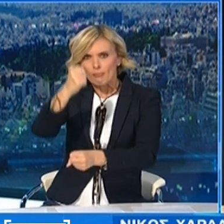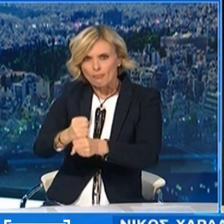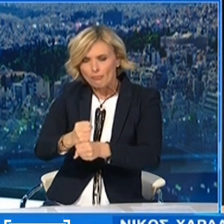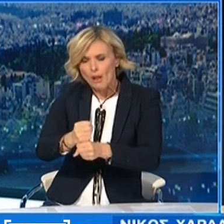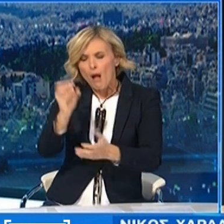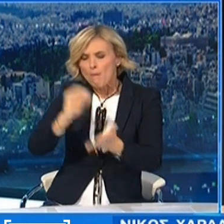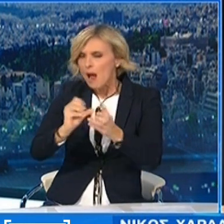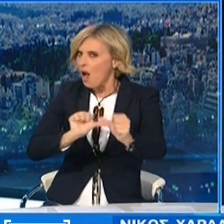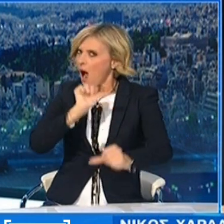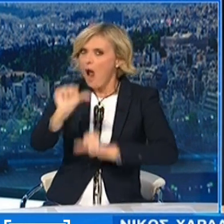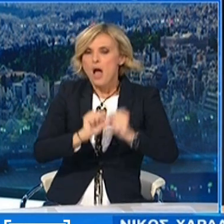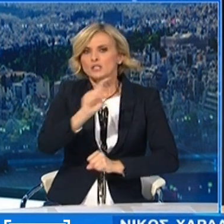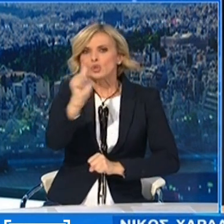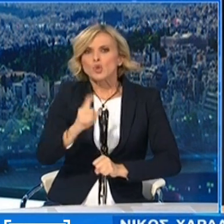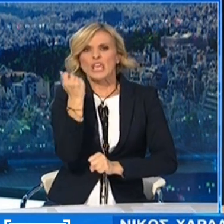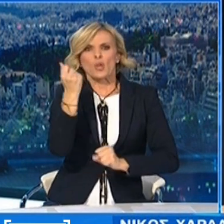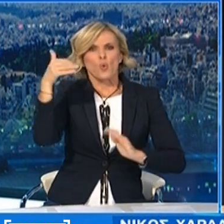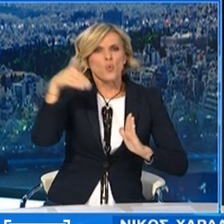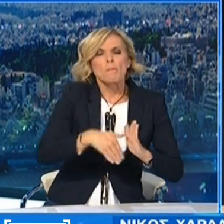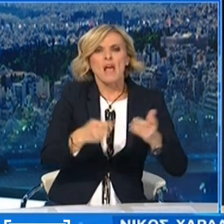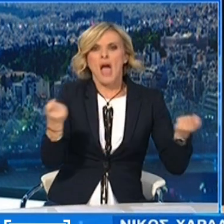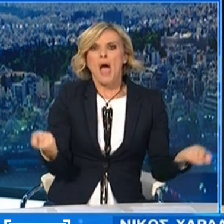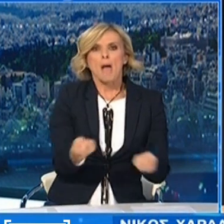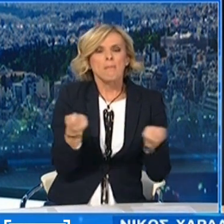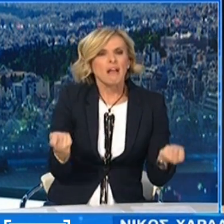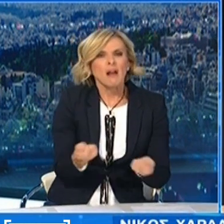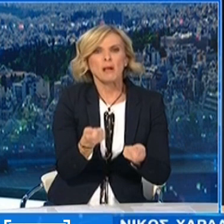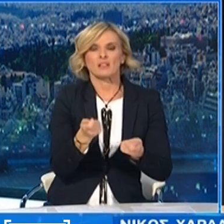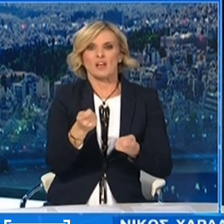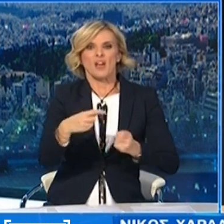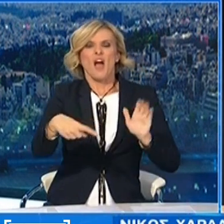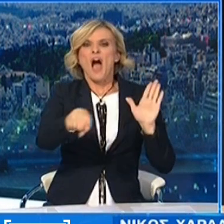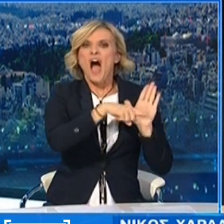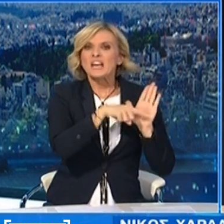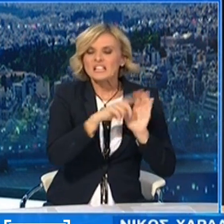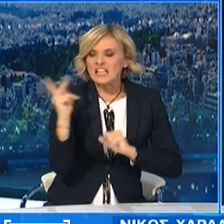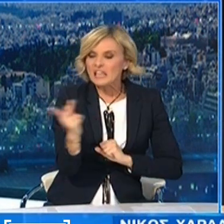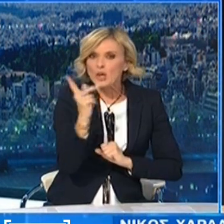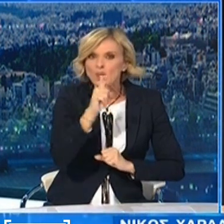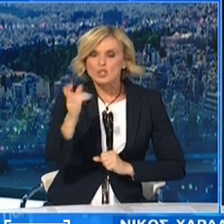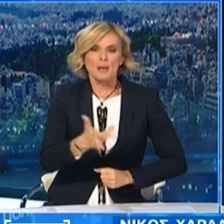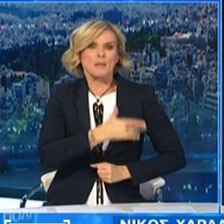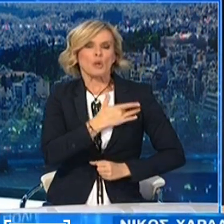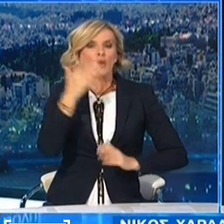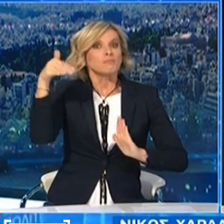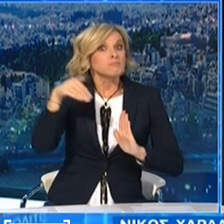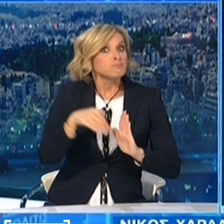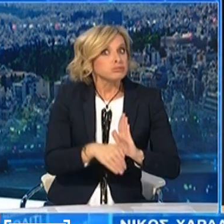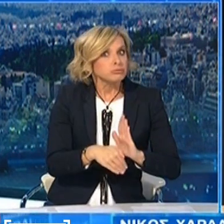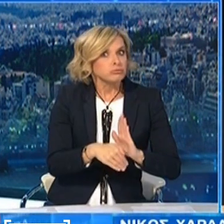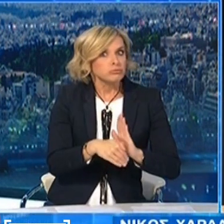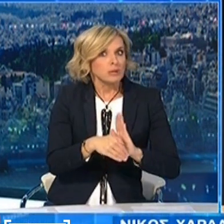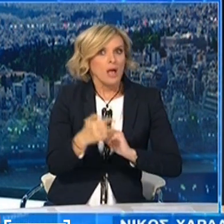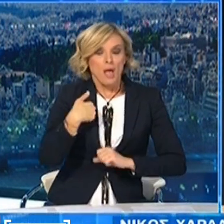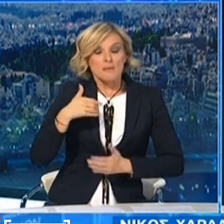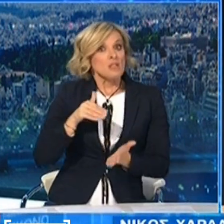τον οικογενειακό μας προγραμματισμό, τα επαγγελματικά μας σχέδια. Επηρεάζει αρνητικά την κοινωνική μας ζωή και την ψυχολογία μας. Πίσω από κάθε